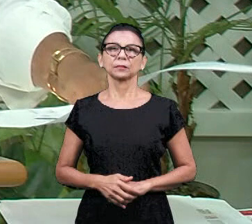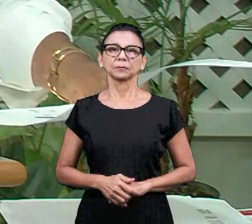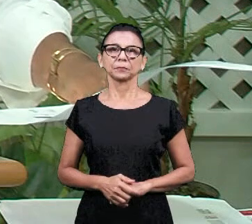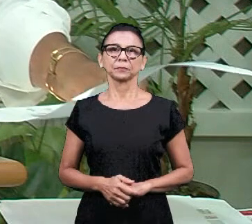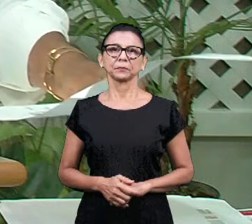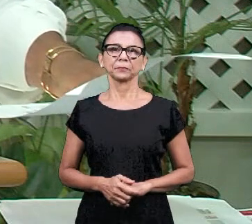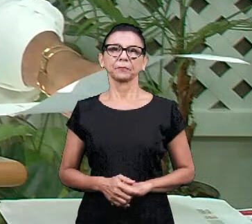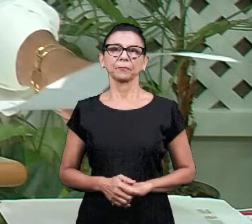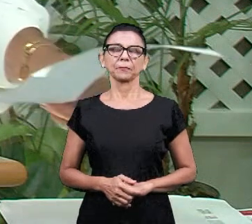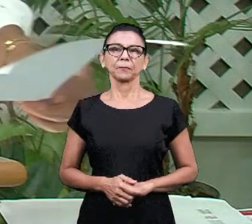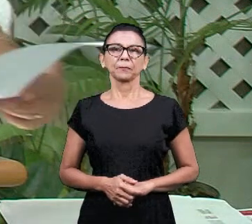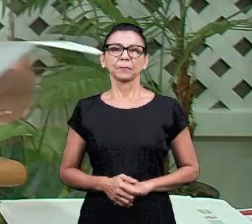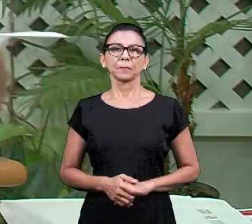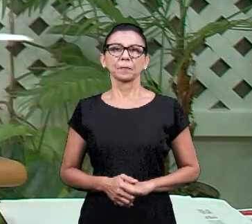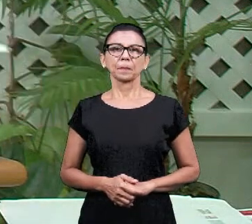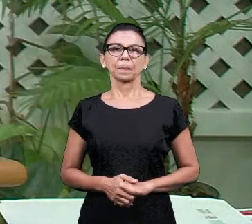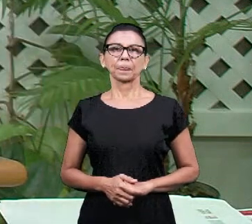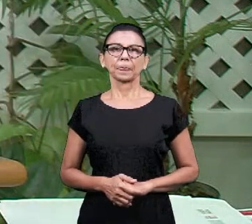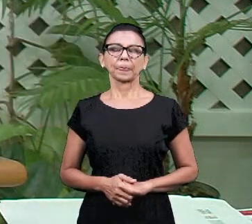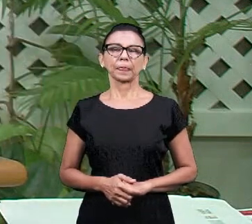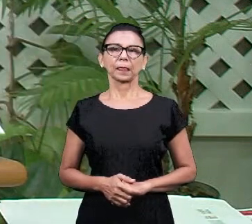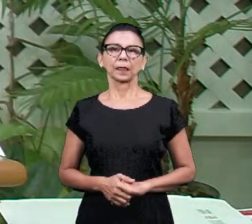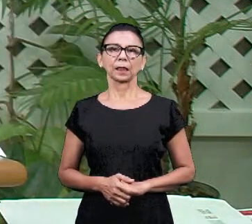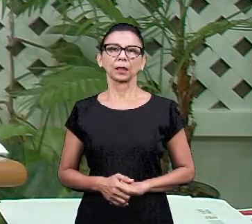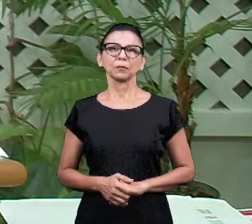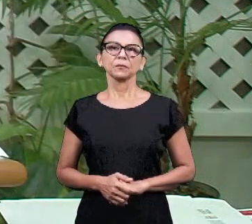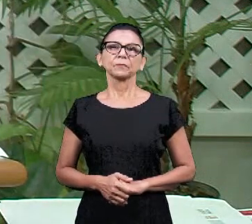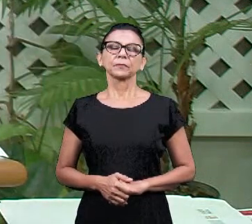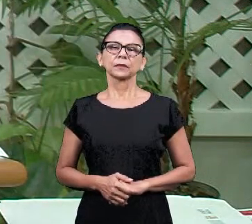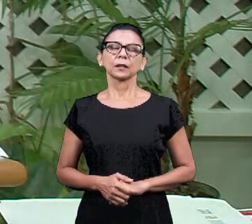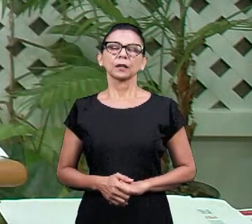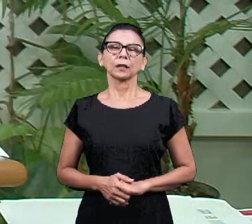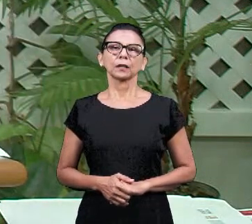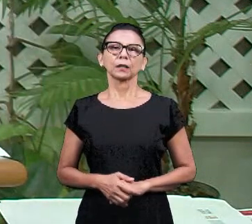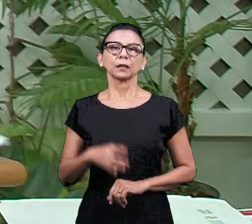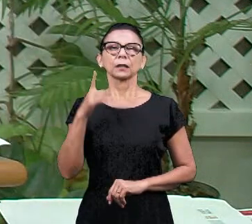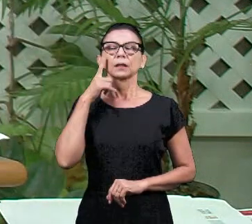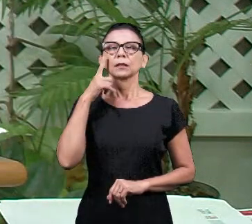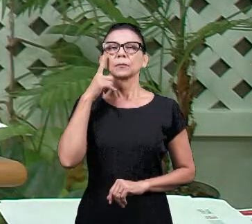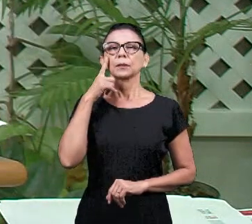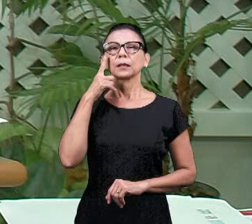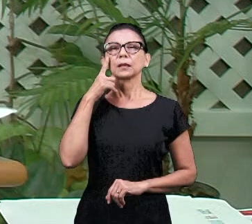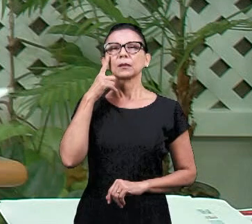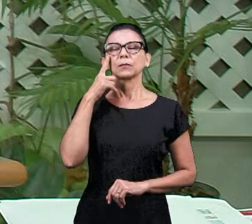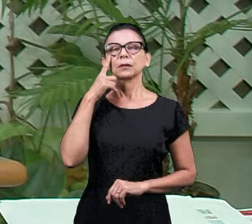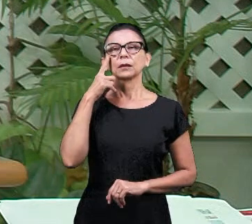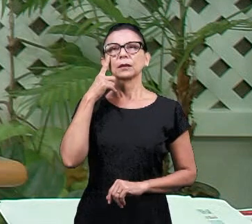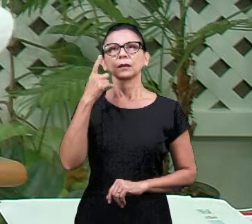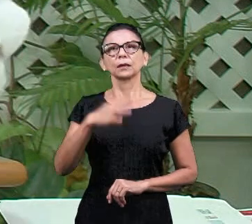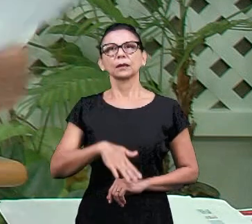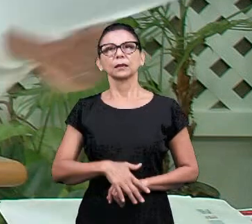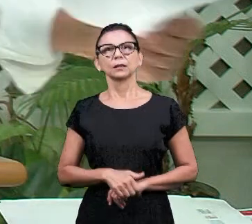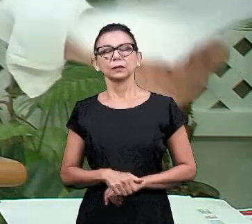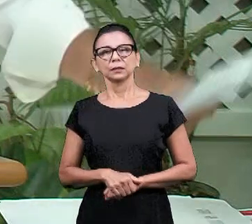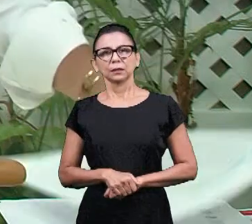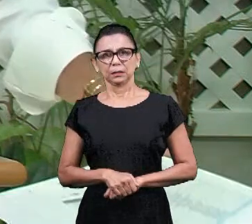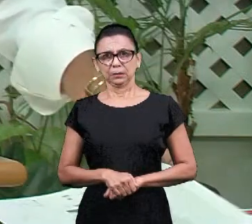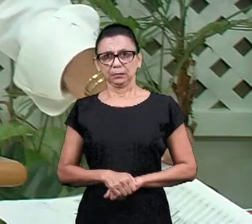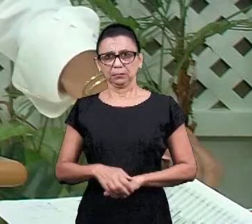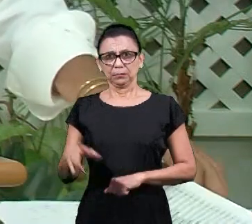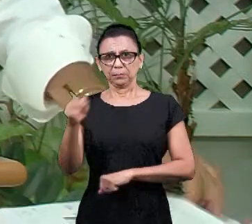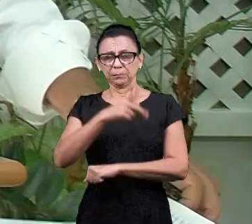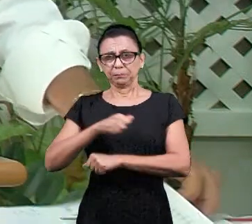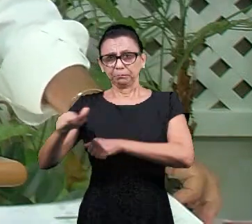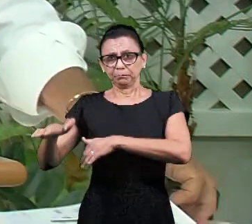ici, dans ce cas, et nous attirons l'attention, tout cela, c'est par rapport à la